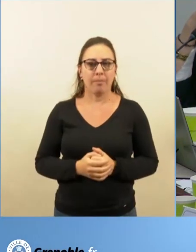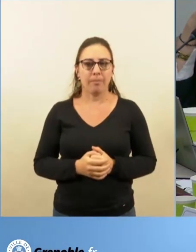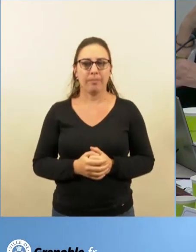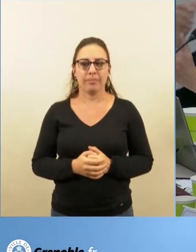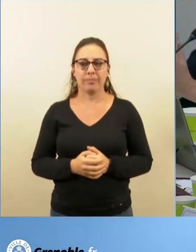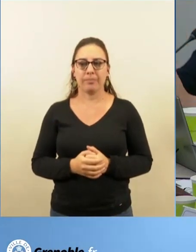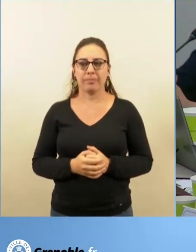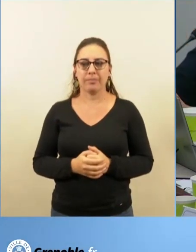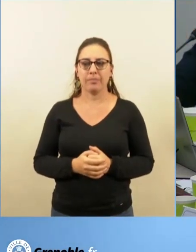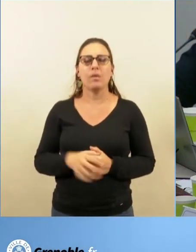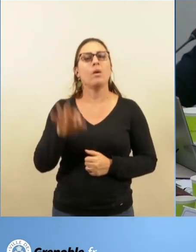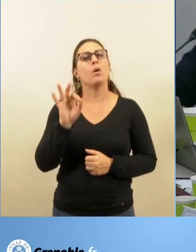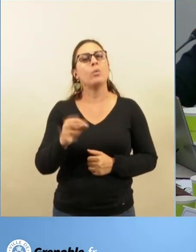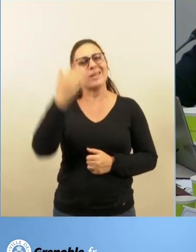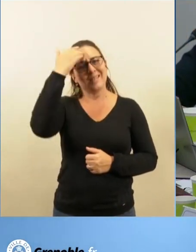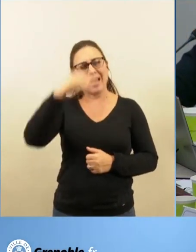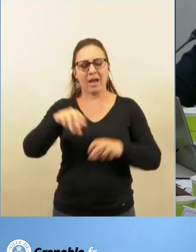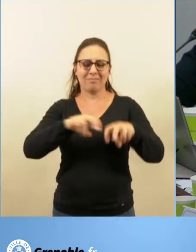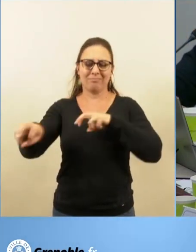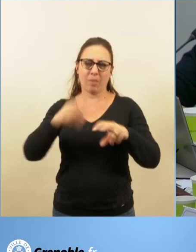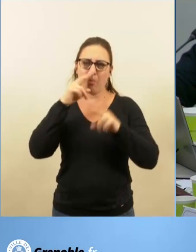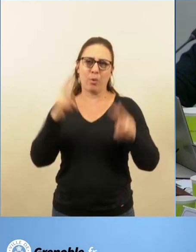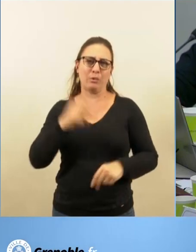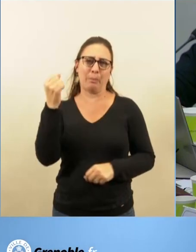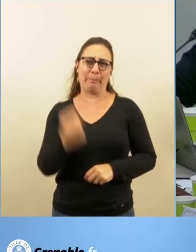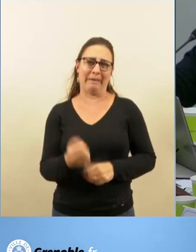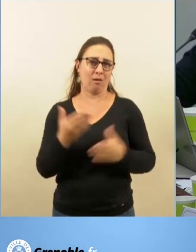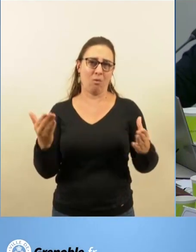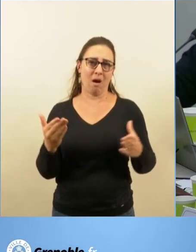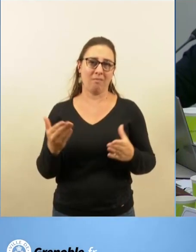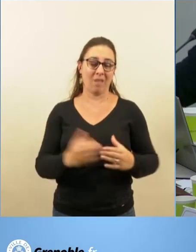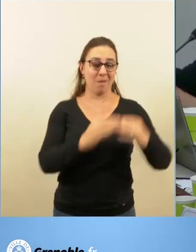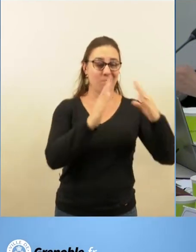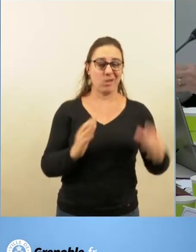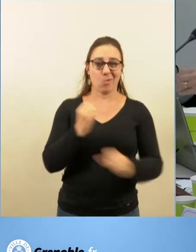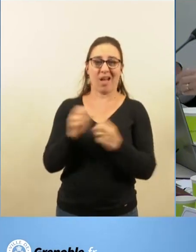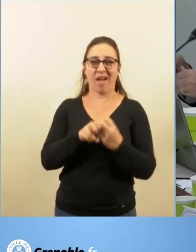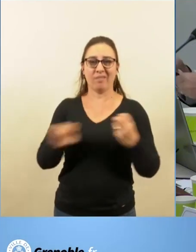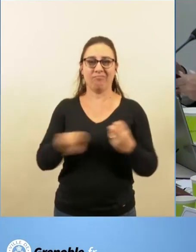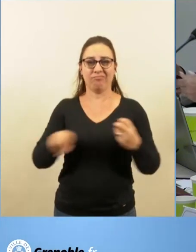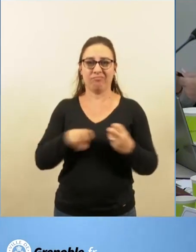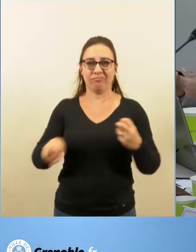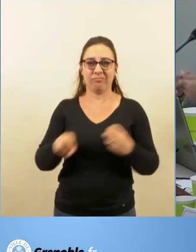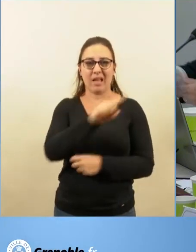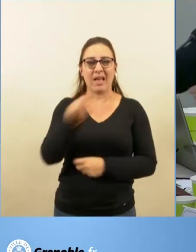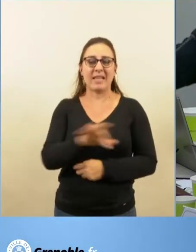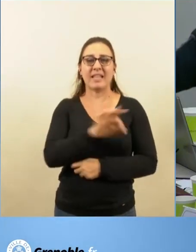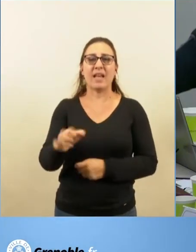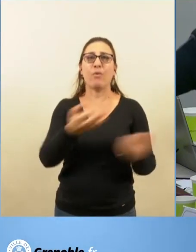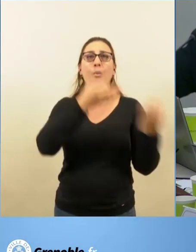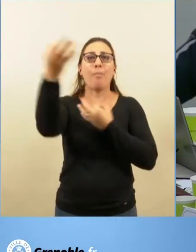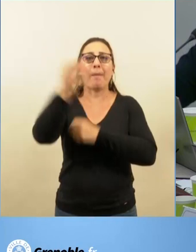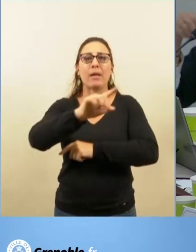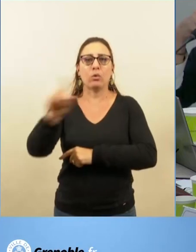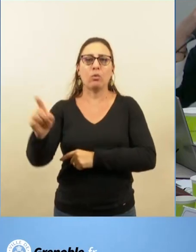nous savons très bien aujourd'hui que les déplacements qui polluent le plus sont les déplacements domicile travail et une ZF non permanente certes ne